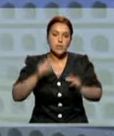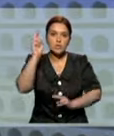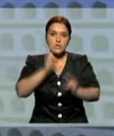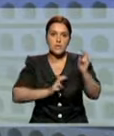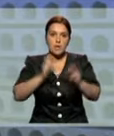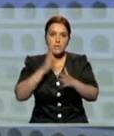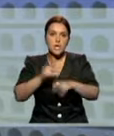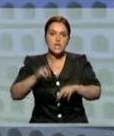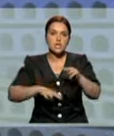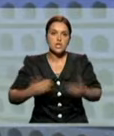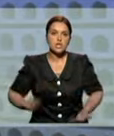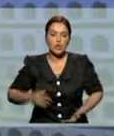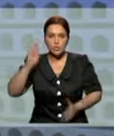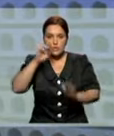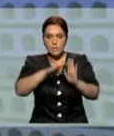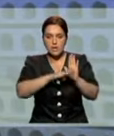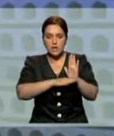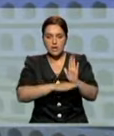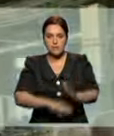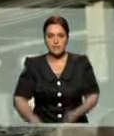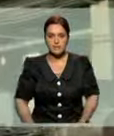основных застройщиков жилья по госпрограмме.